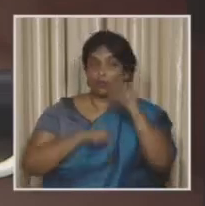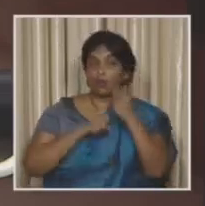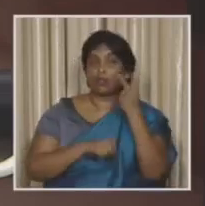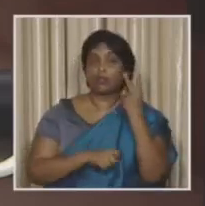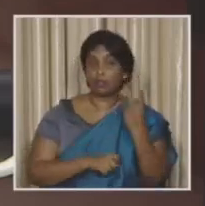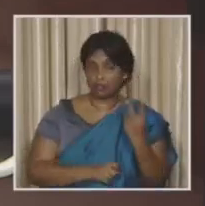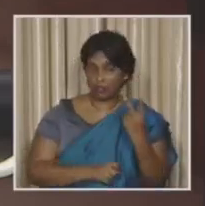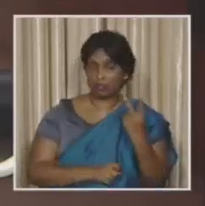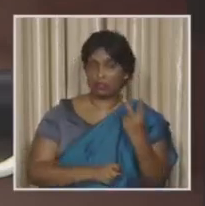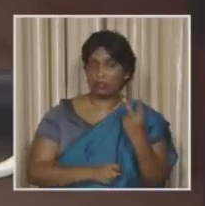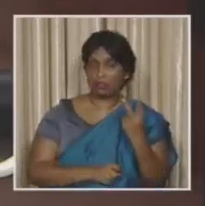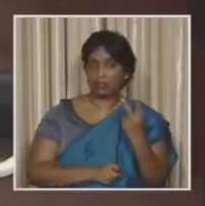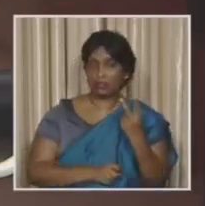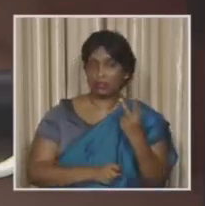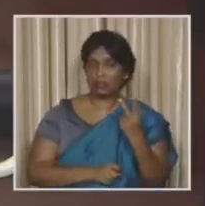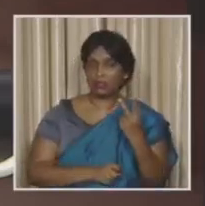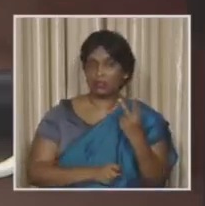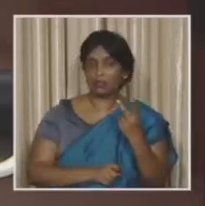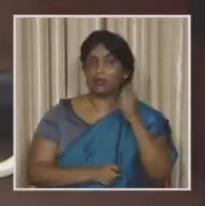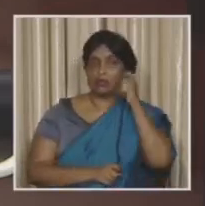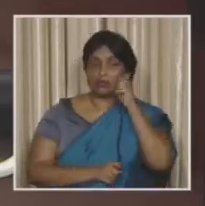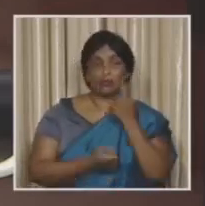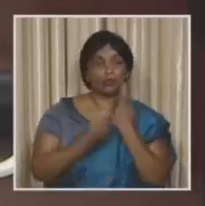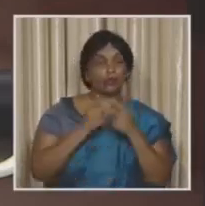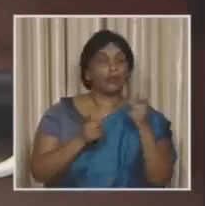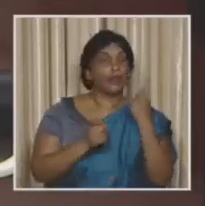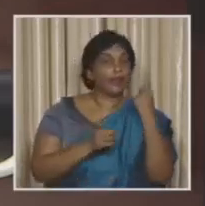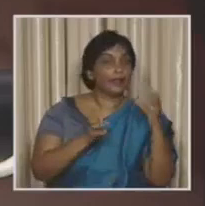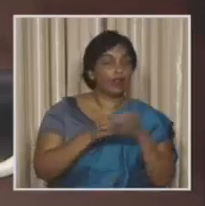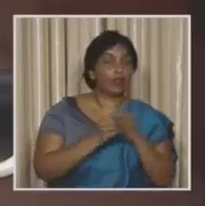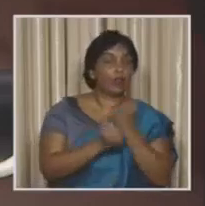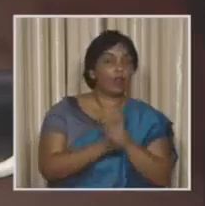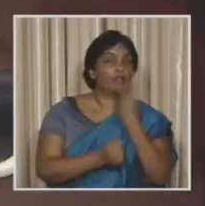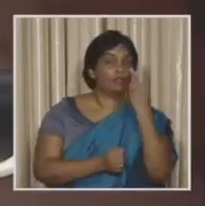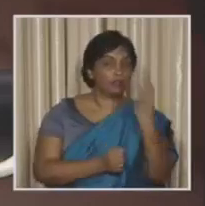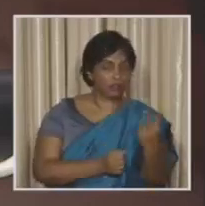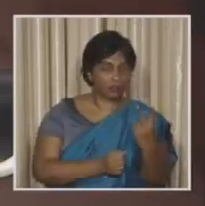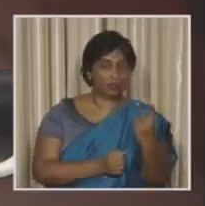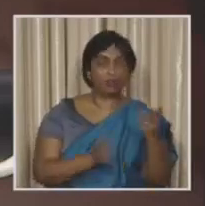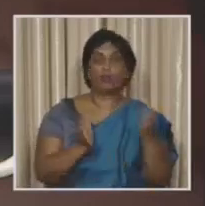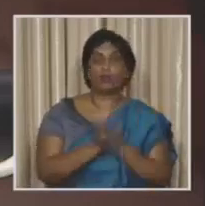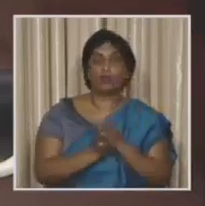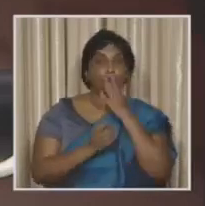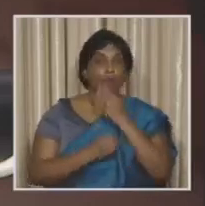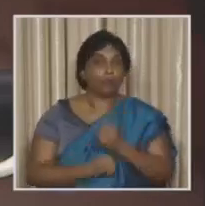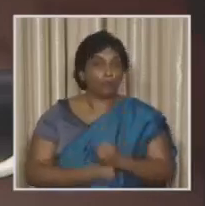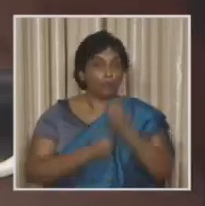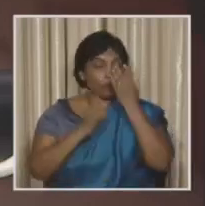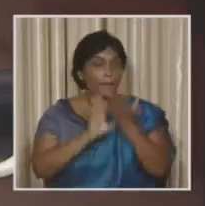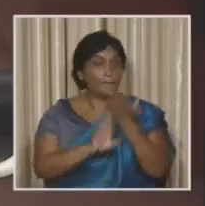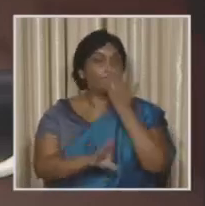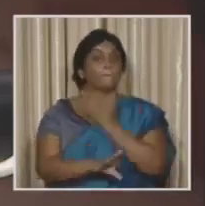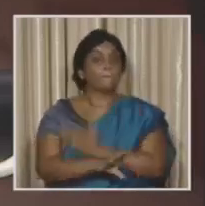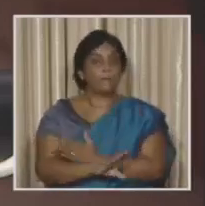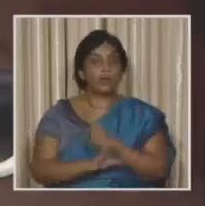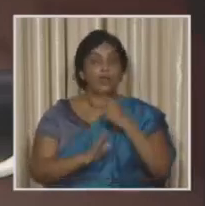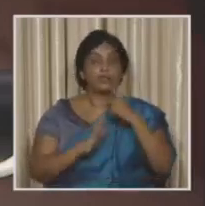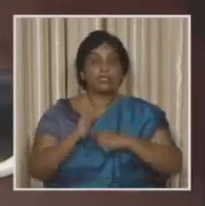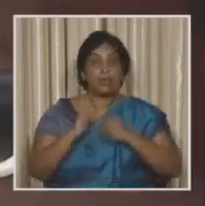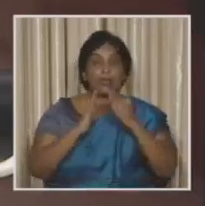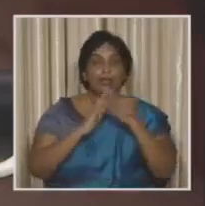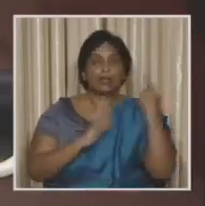සහ ත්‍රස්ත විමර්ශන ඒකකයේ පොලිස් නිලධාරීන් දෙදෙනෙක් පුපුරවා ගැනීමට පෙර ජමීල්ගේ ගෙදර